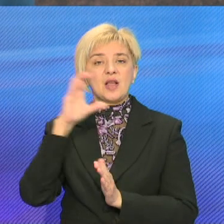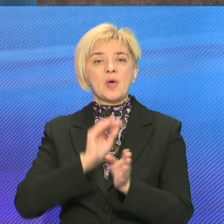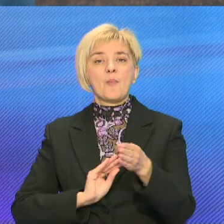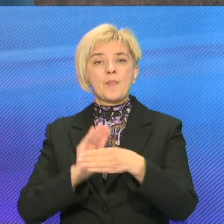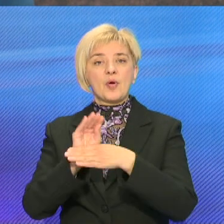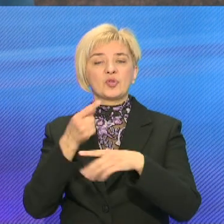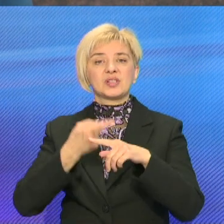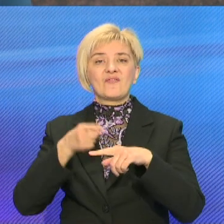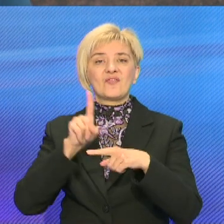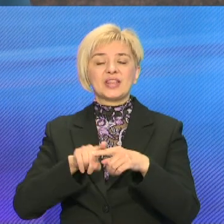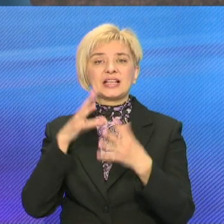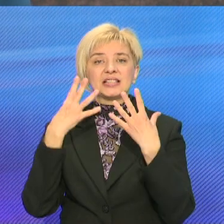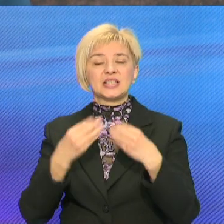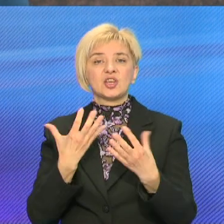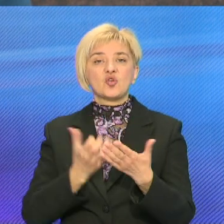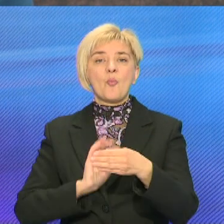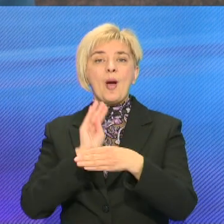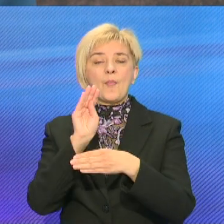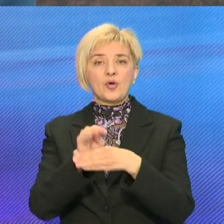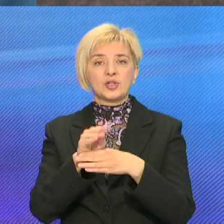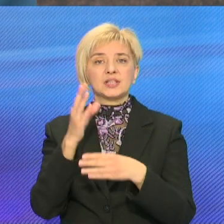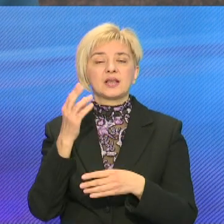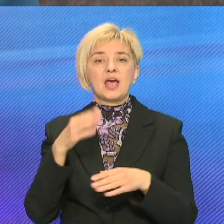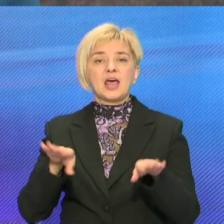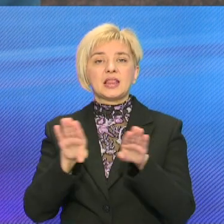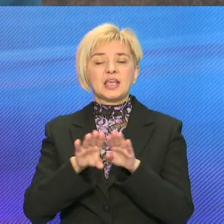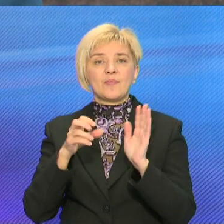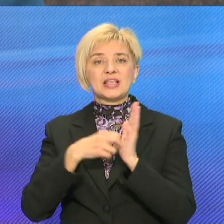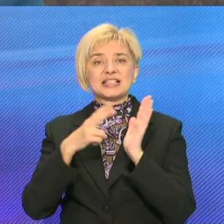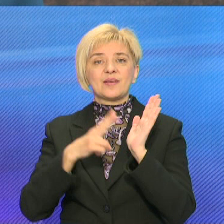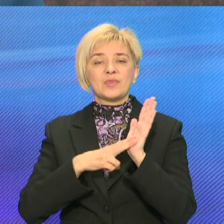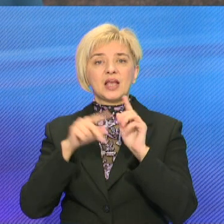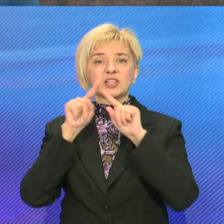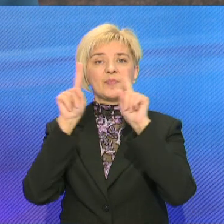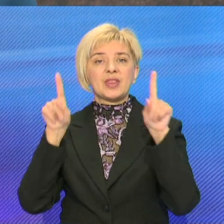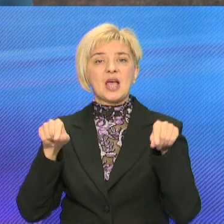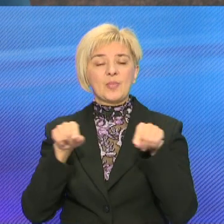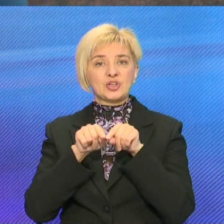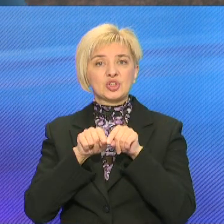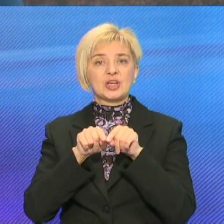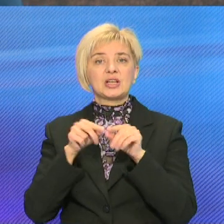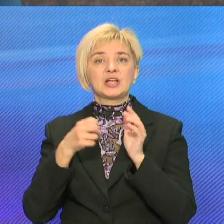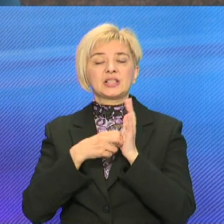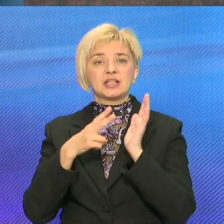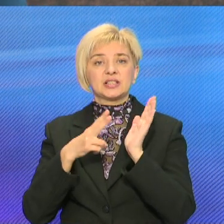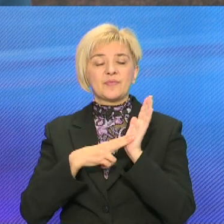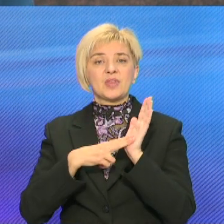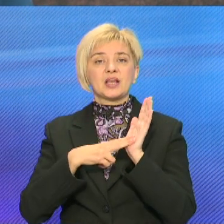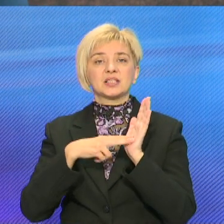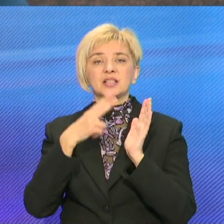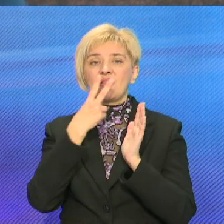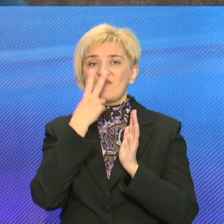пополнится в этот день, еще пополнится такими 17 табличками, 17